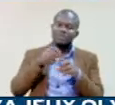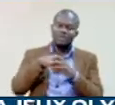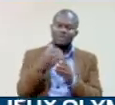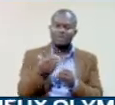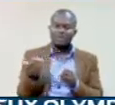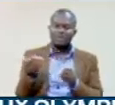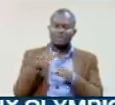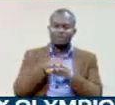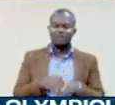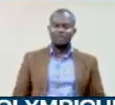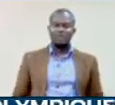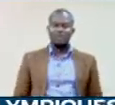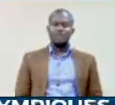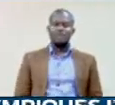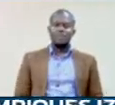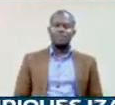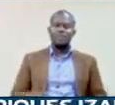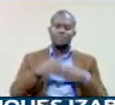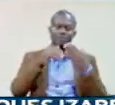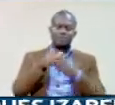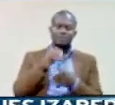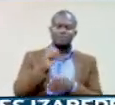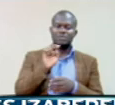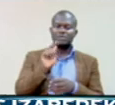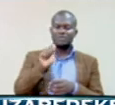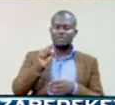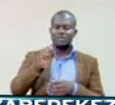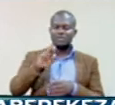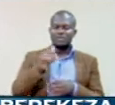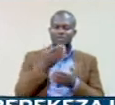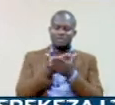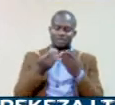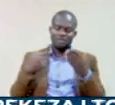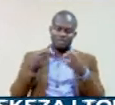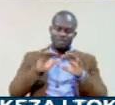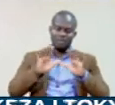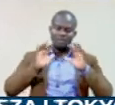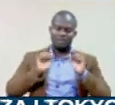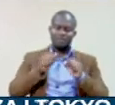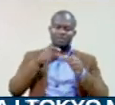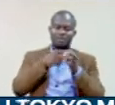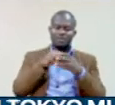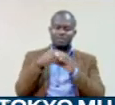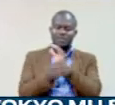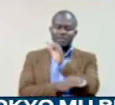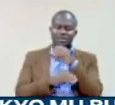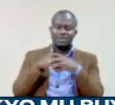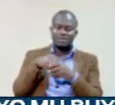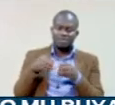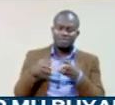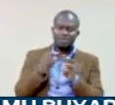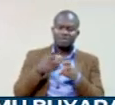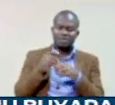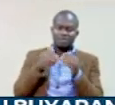b'amafi uyu muyobozi Mukasekuru Matilde arasaba ko habaho kwirinda gutumiza hanze umurama w'amafi yo mu bwoko